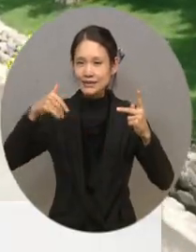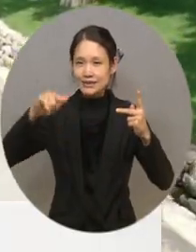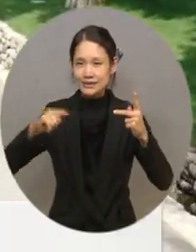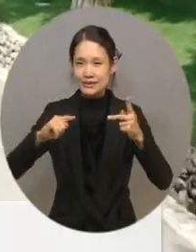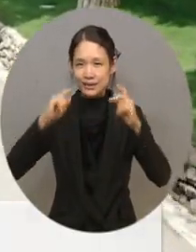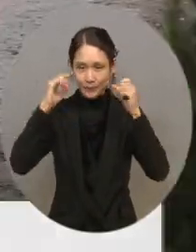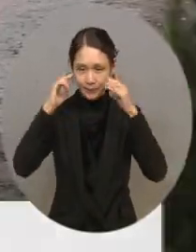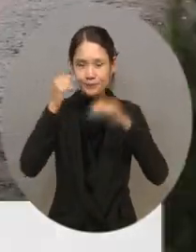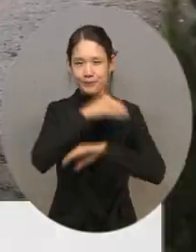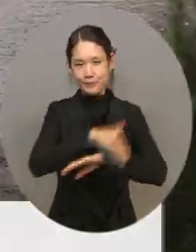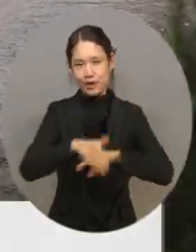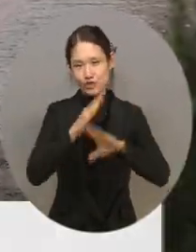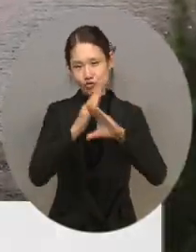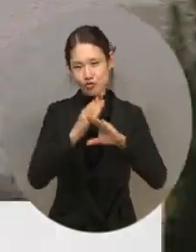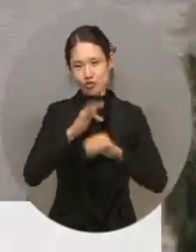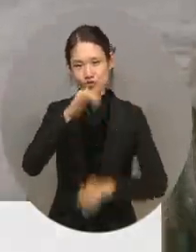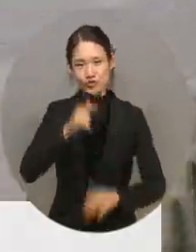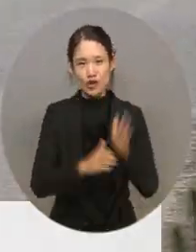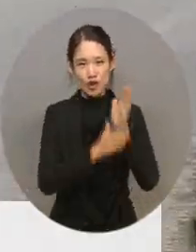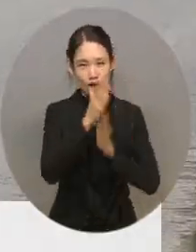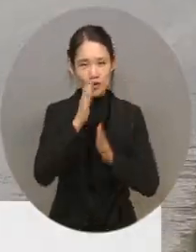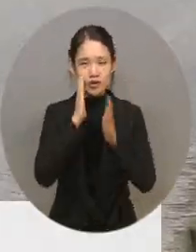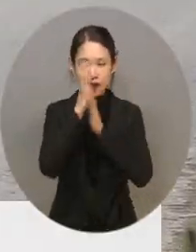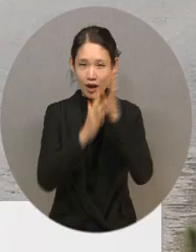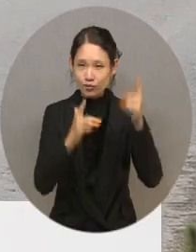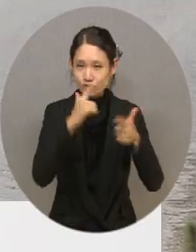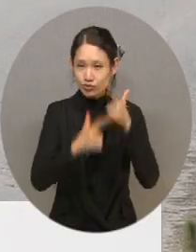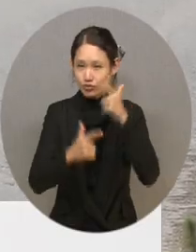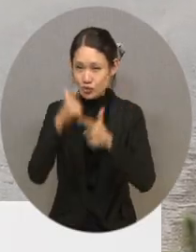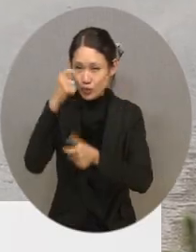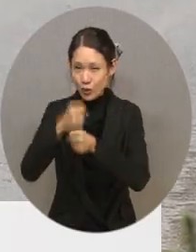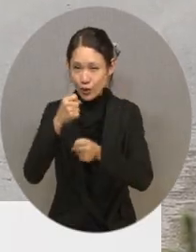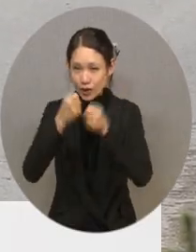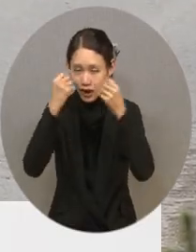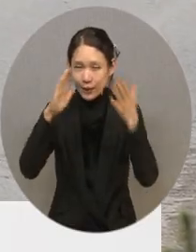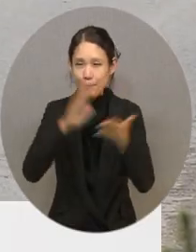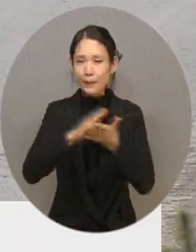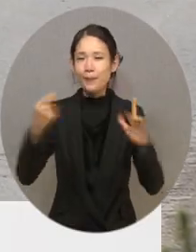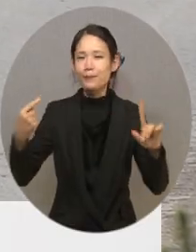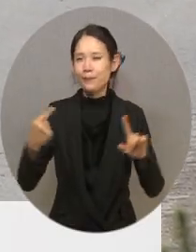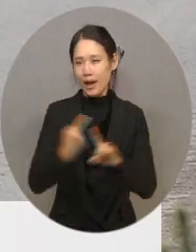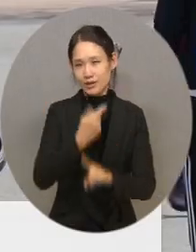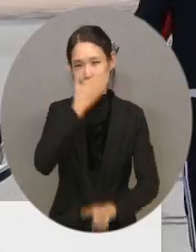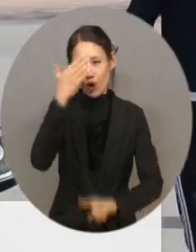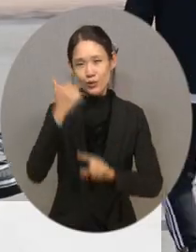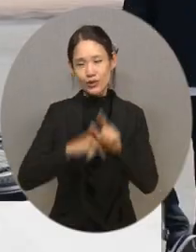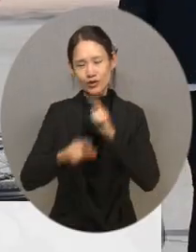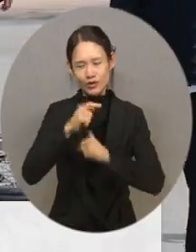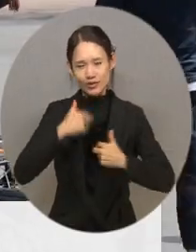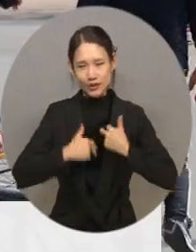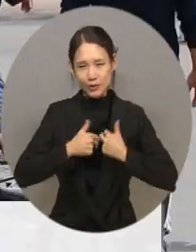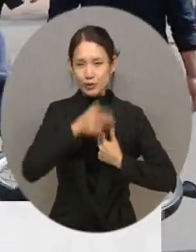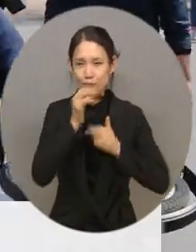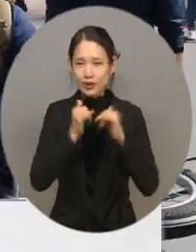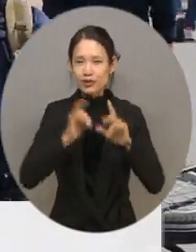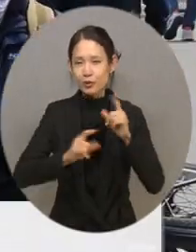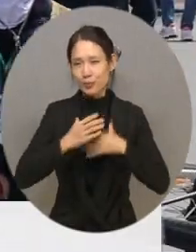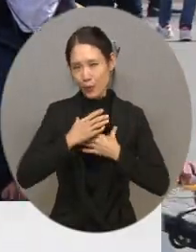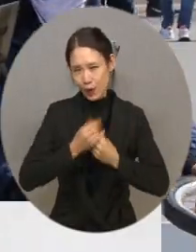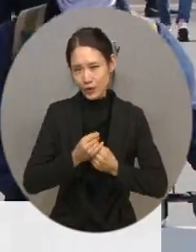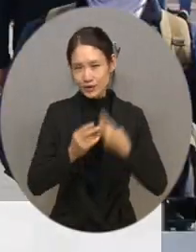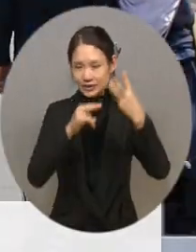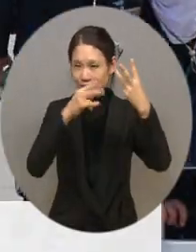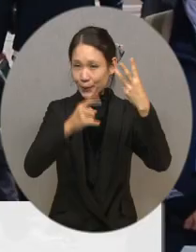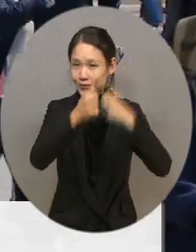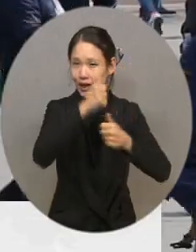전망입니다. 순천시는 정원을 새롭게 탈바꿈해 젊은이에게는 재미있고 노인에게는 편안한